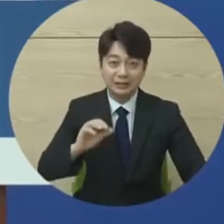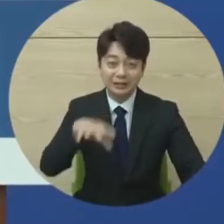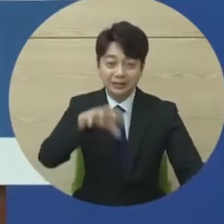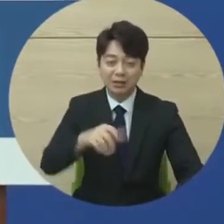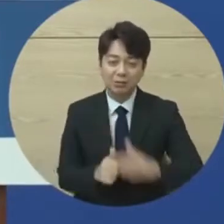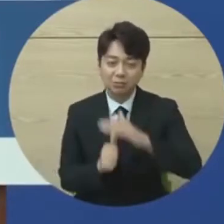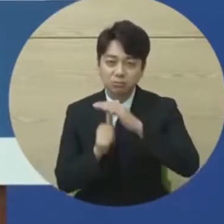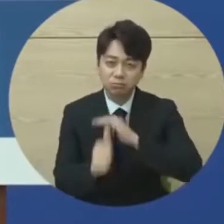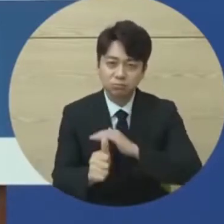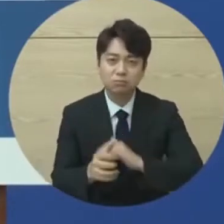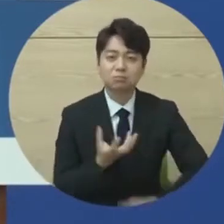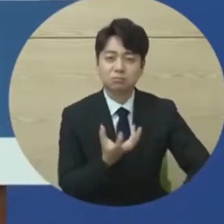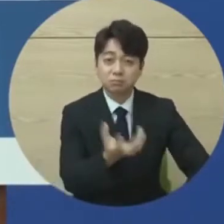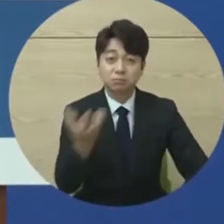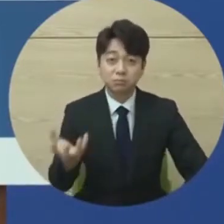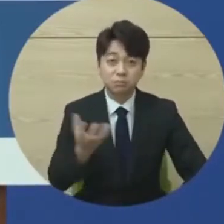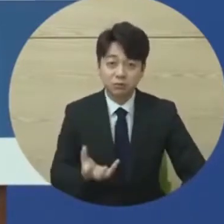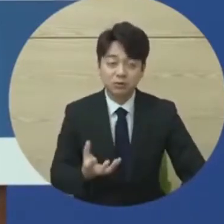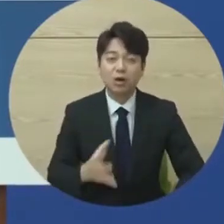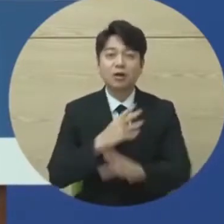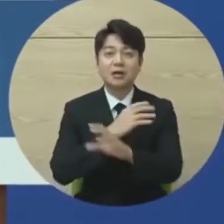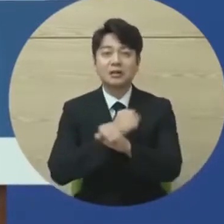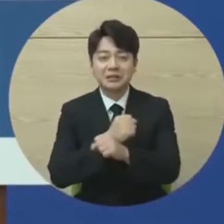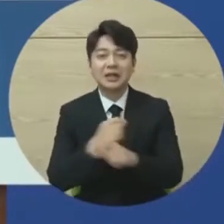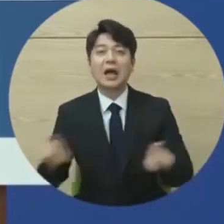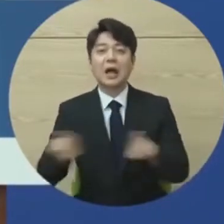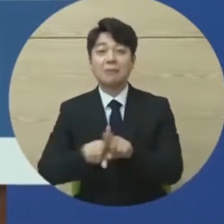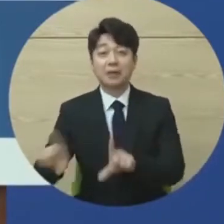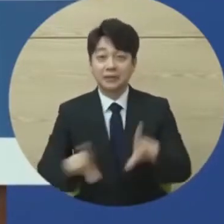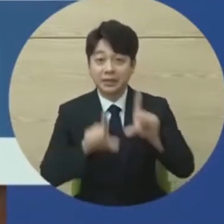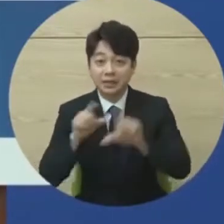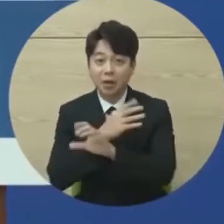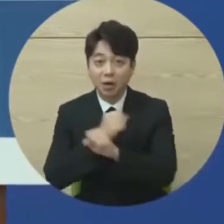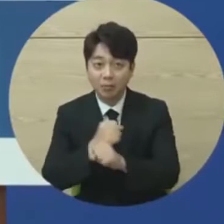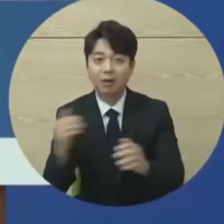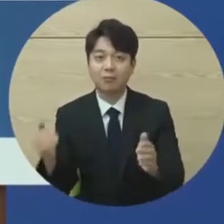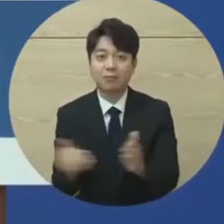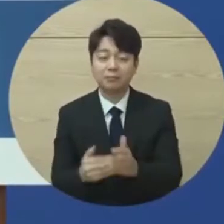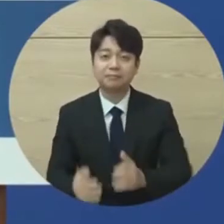원외지역위원장과 상생협약을 맺었습니다. 이원욱이 원외지역위원회의